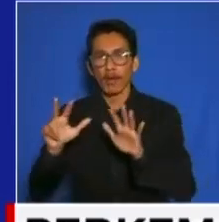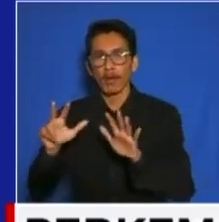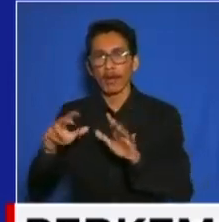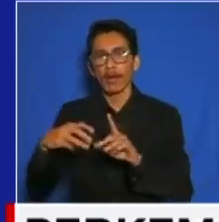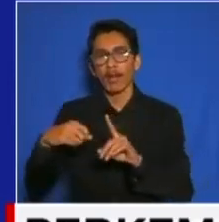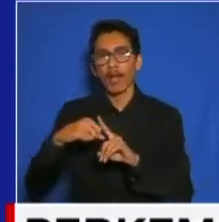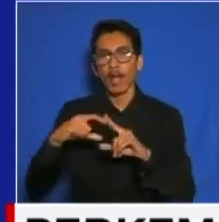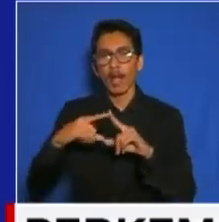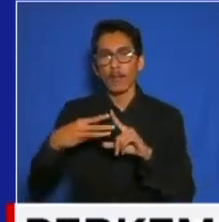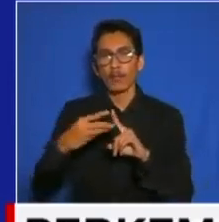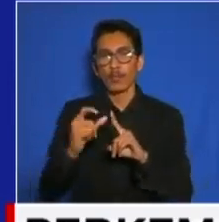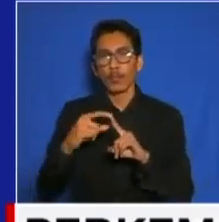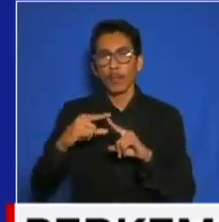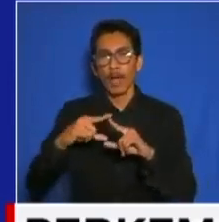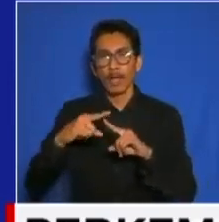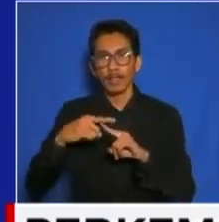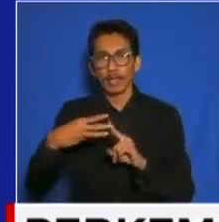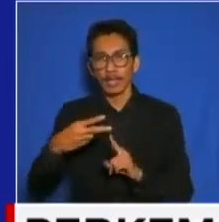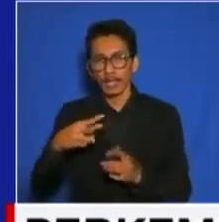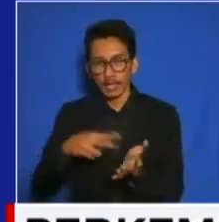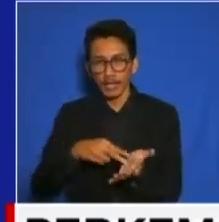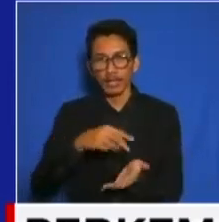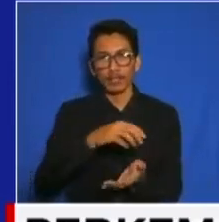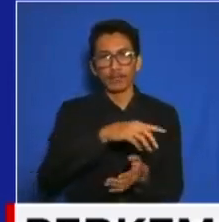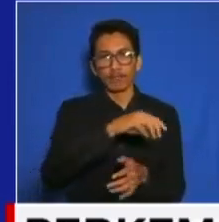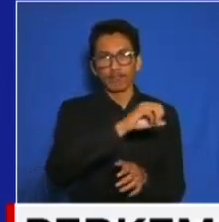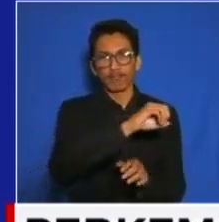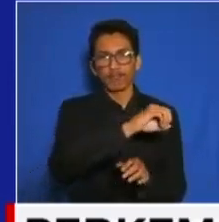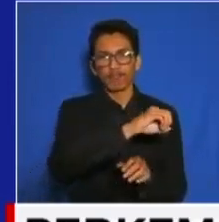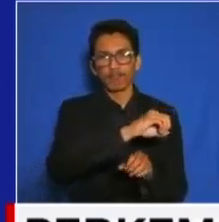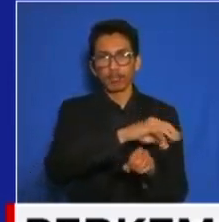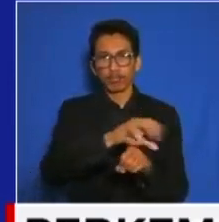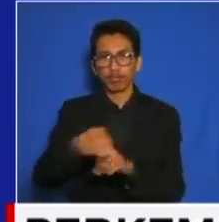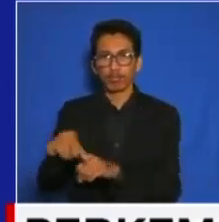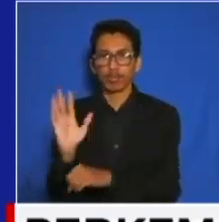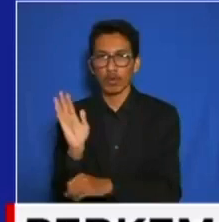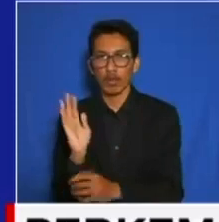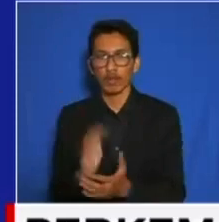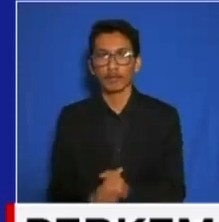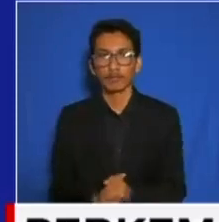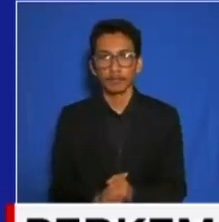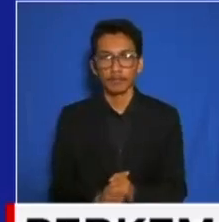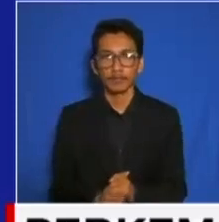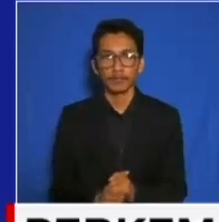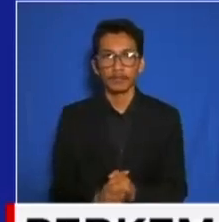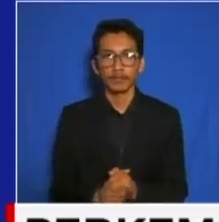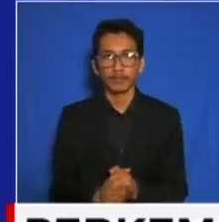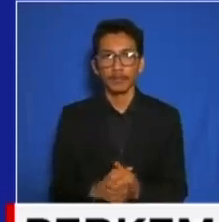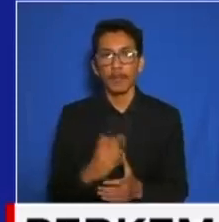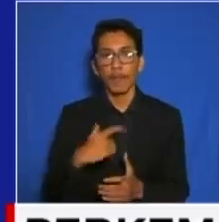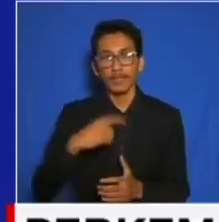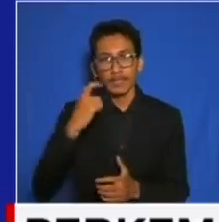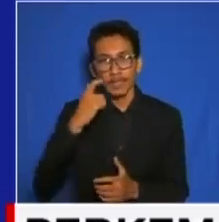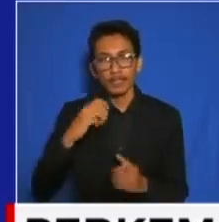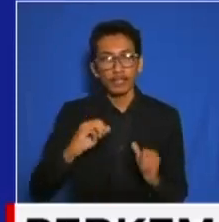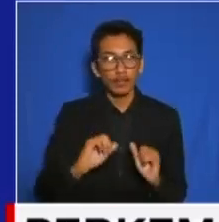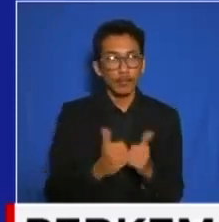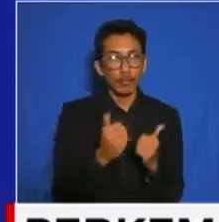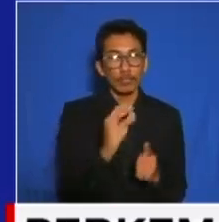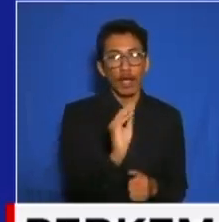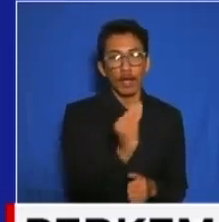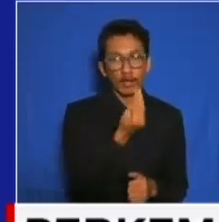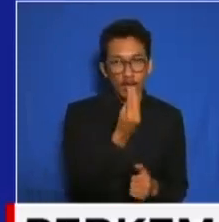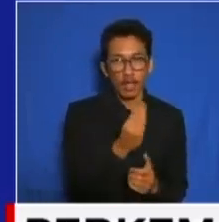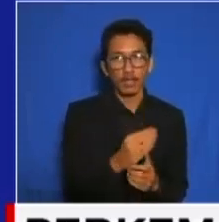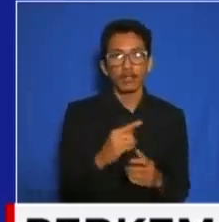terdampak. Pasien sembuh terbanyak ada di Jakarta 337, dilanjutkan Jawa Timur 140,